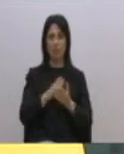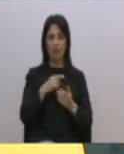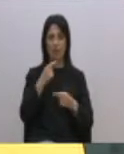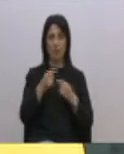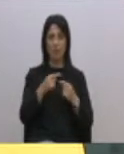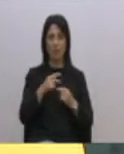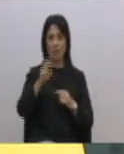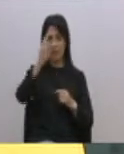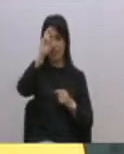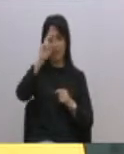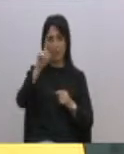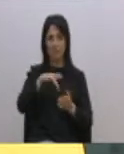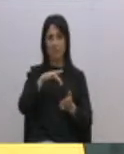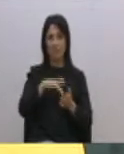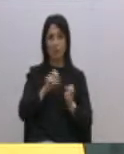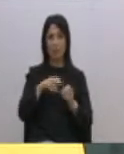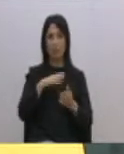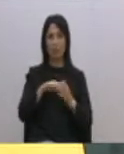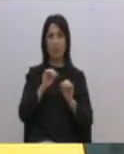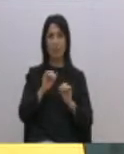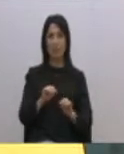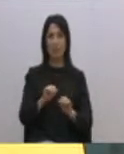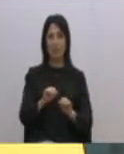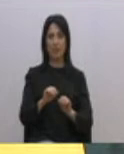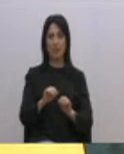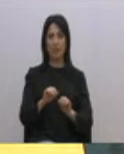ლაპარაკი, სახელმწიფო ან სამოქალაქო უსაფრთხოების დაცვაზე.